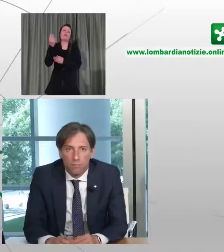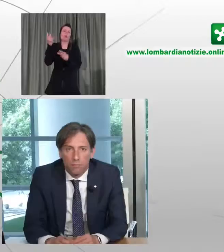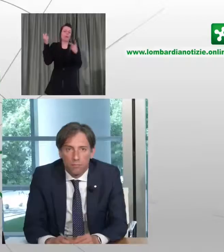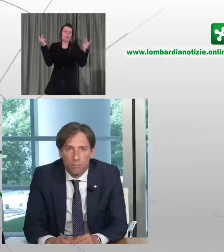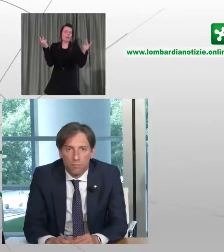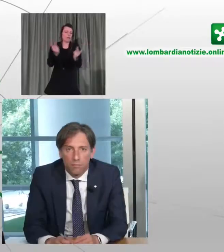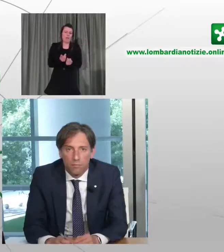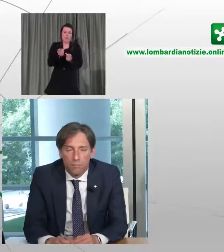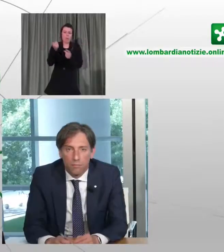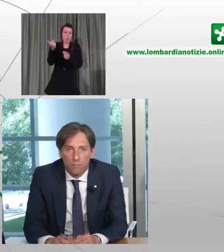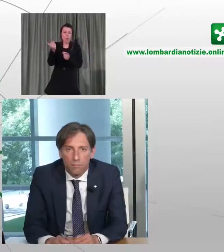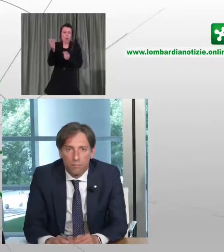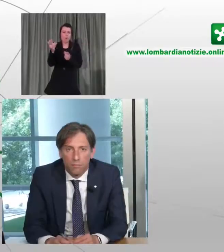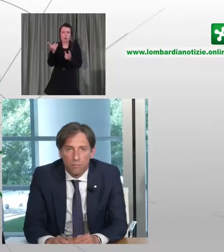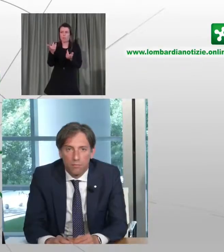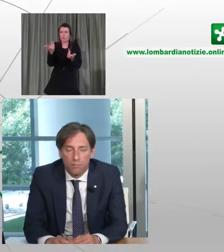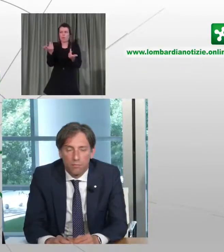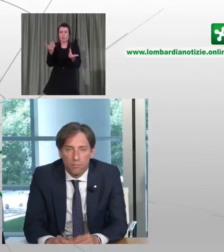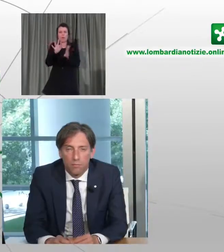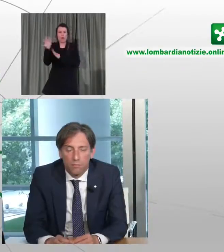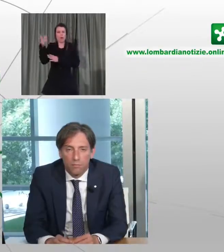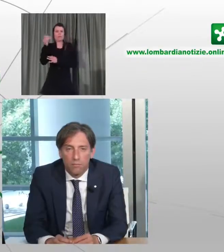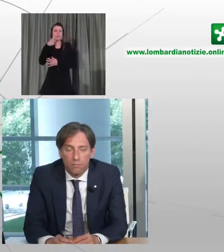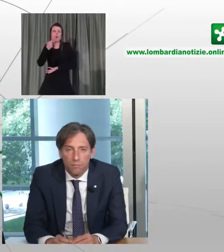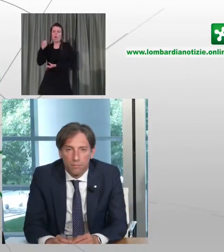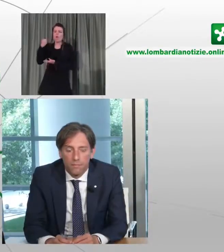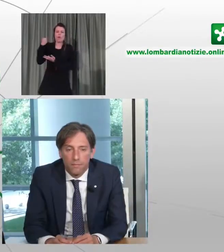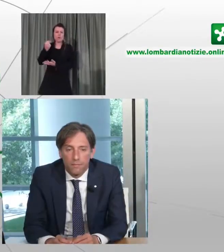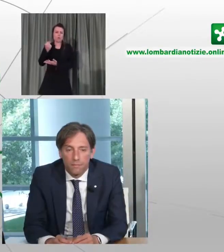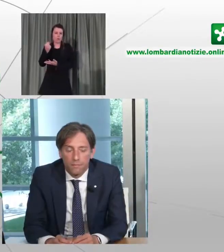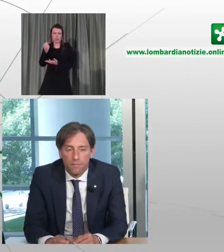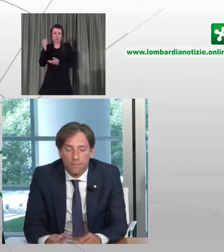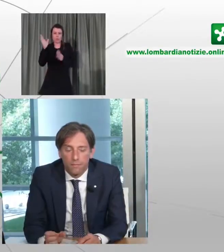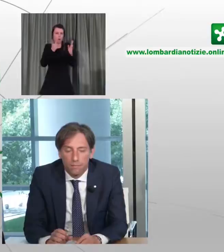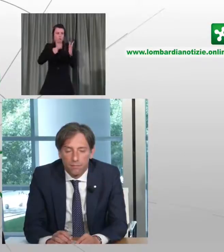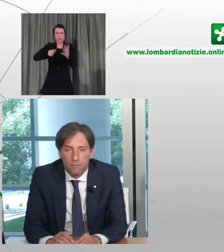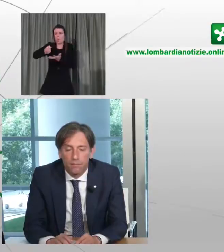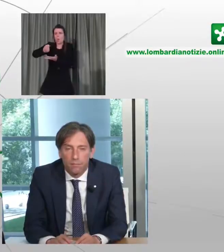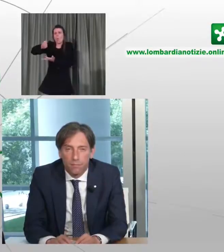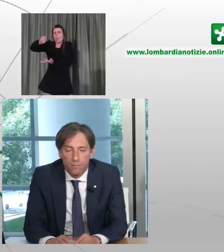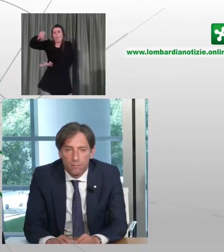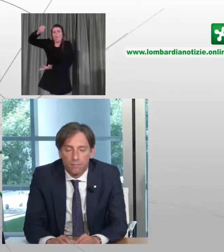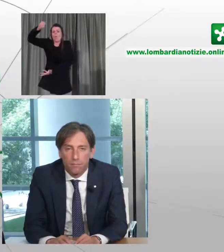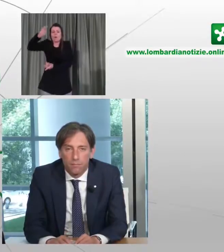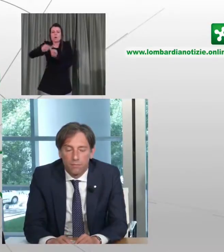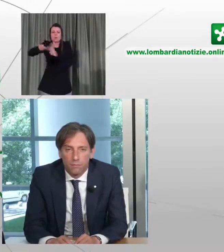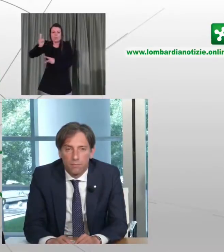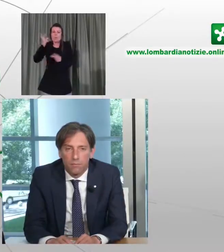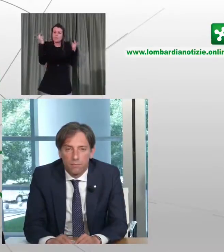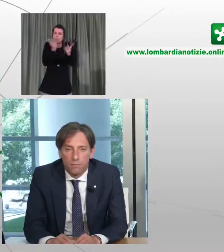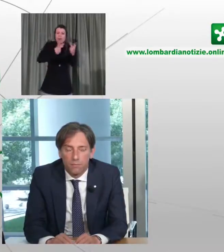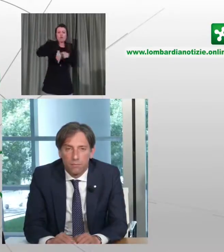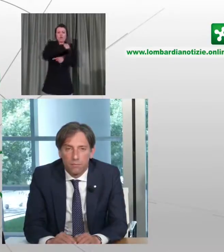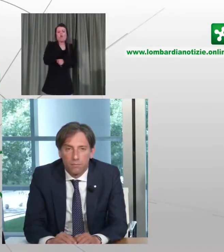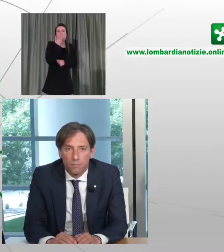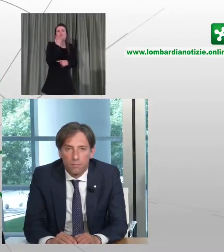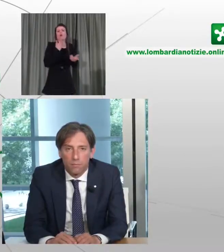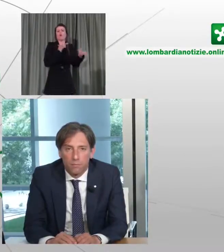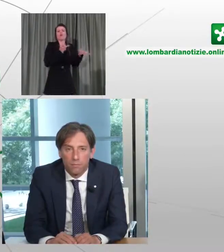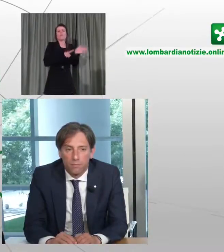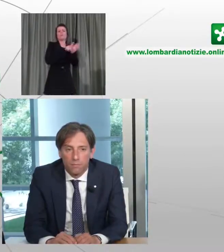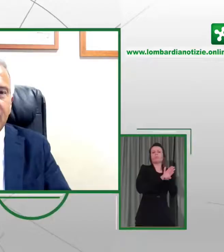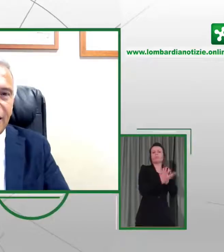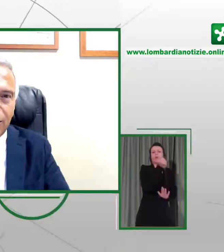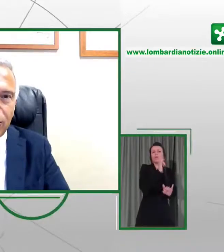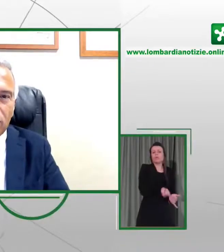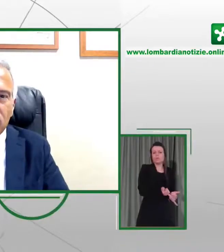altri fattori di grandezza, sono investimenti molto più importanti e speriamo che anche questo ci dia una risposta, però siccome non ne siamo affatto sicuri, noi